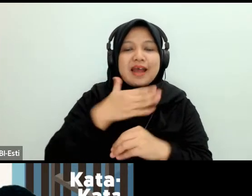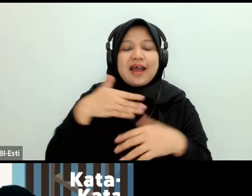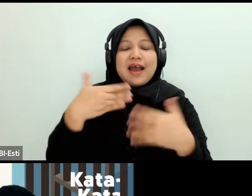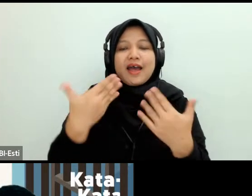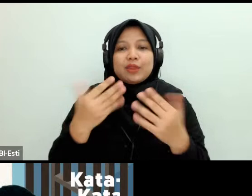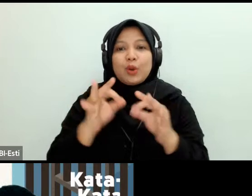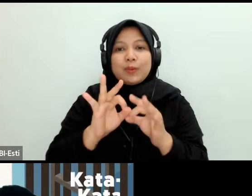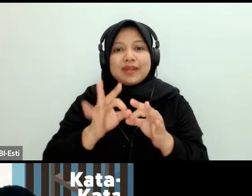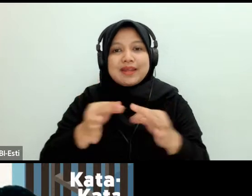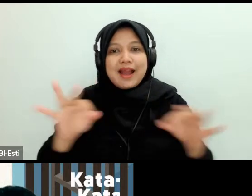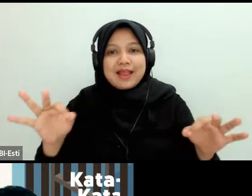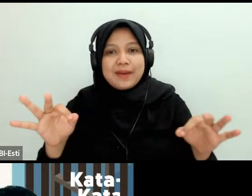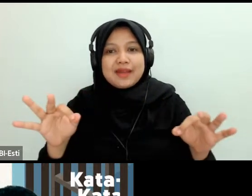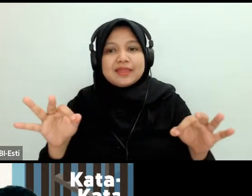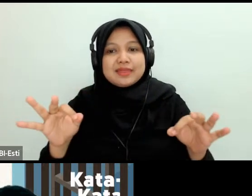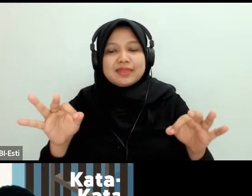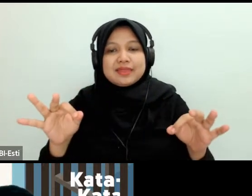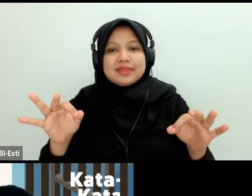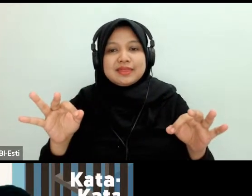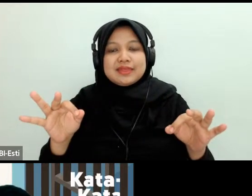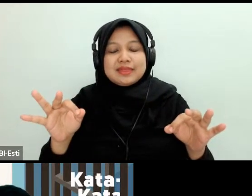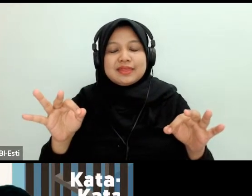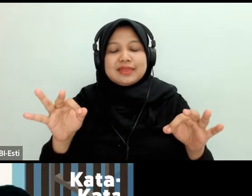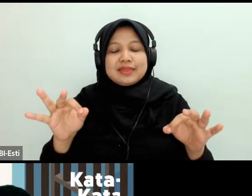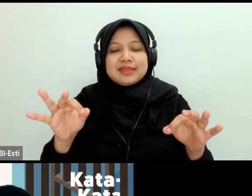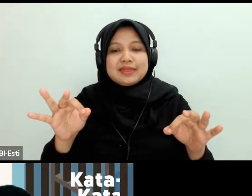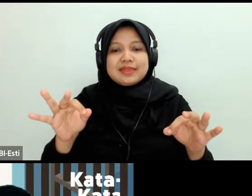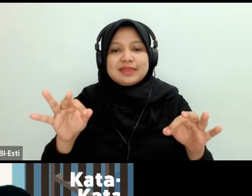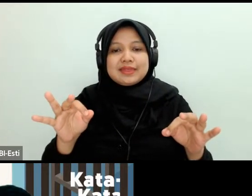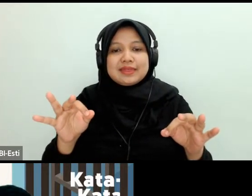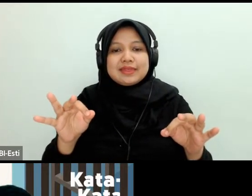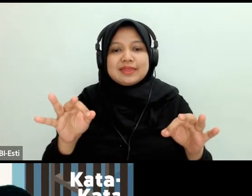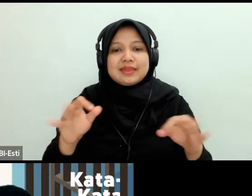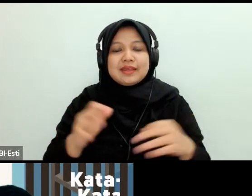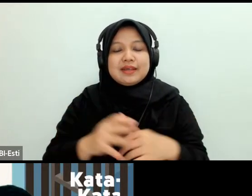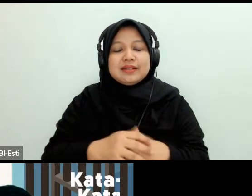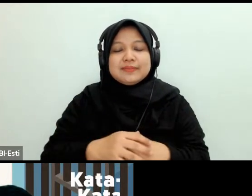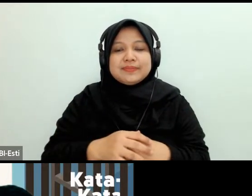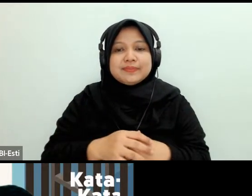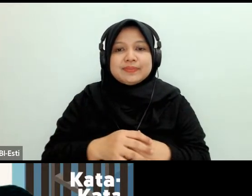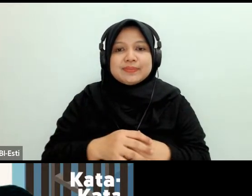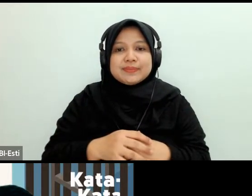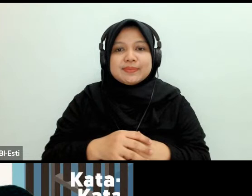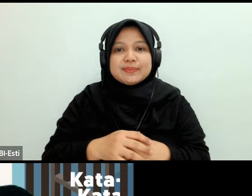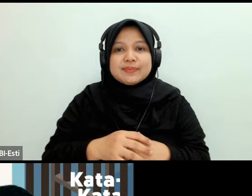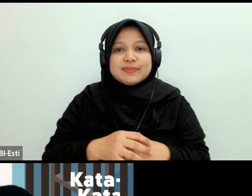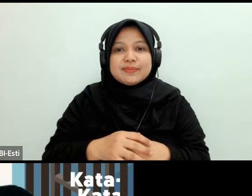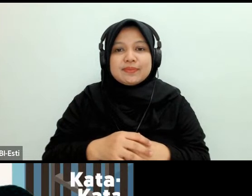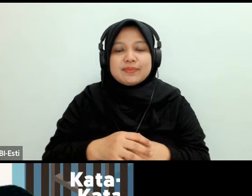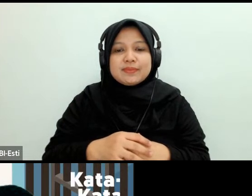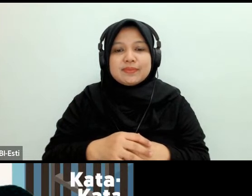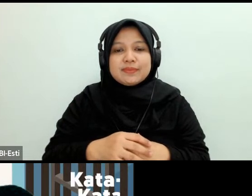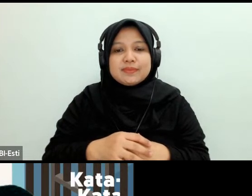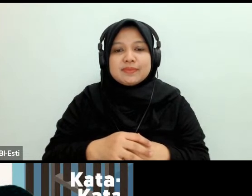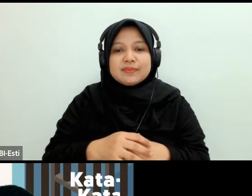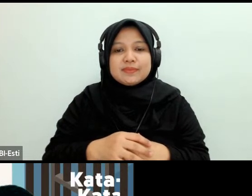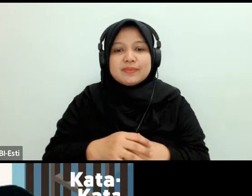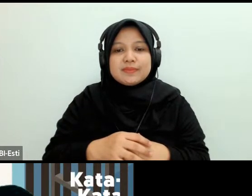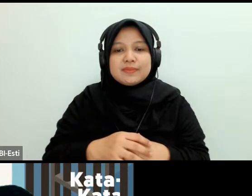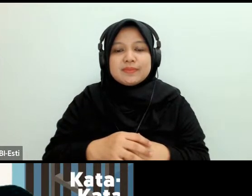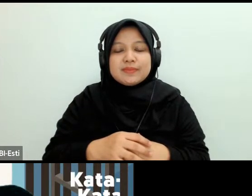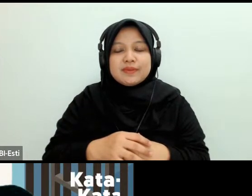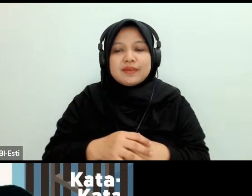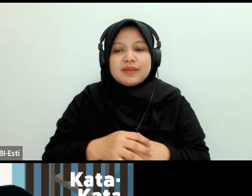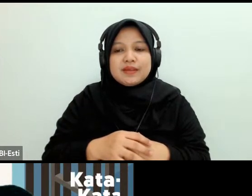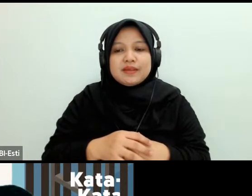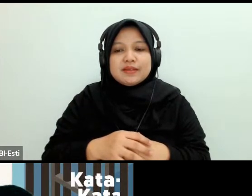kata hukum sebetulnya bukan bukan hanya soal penafsiran-penafsiran